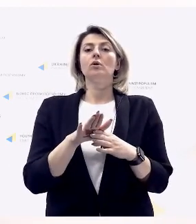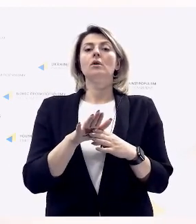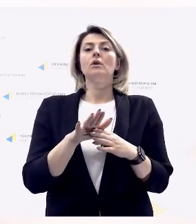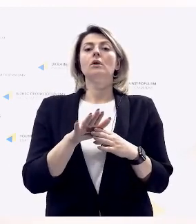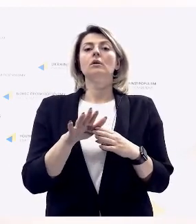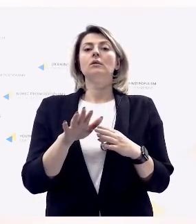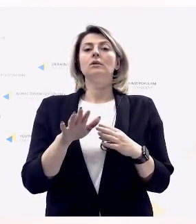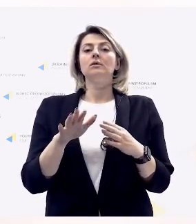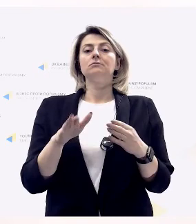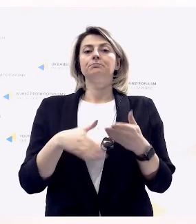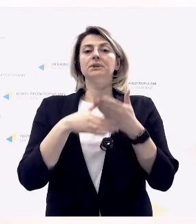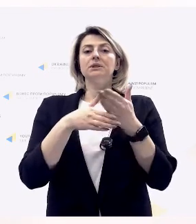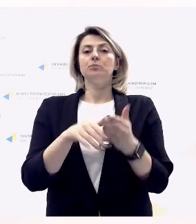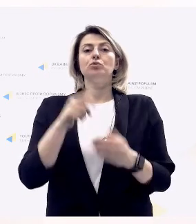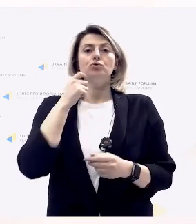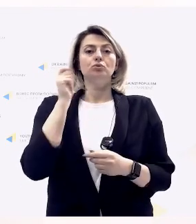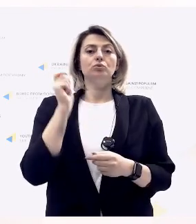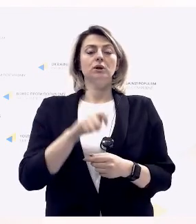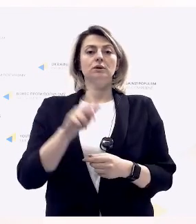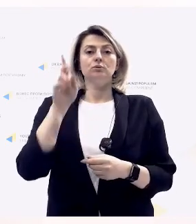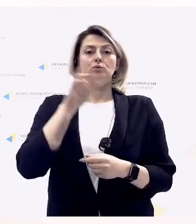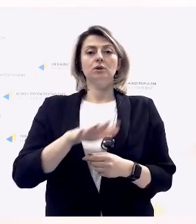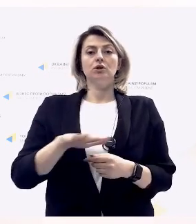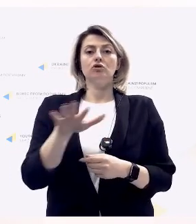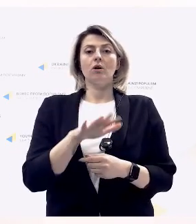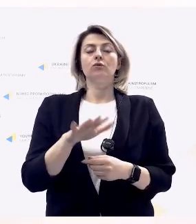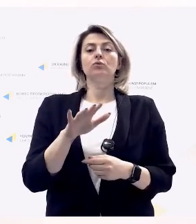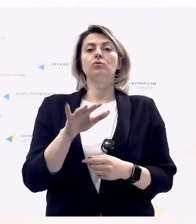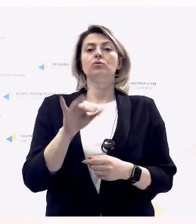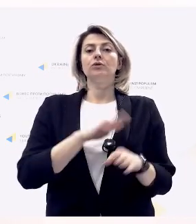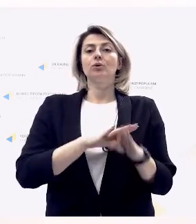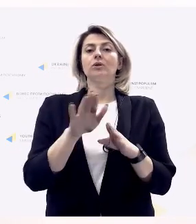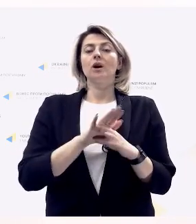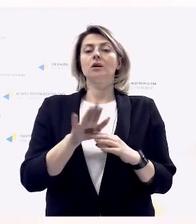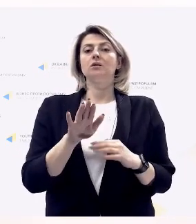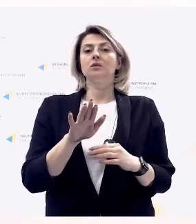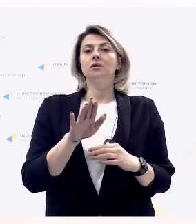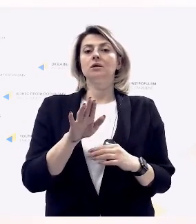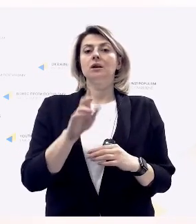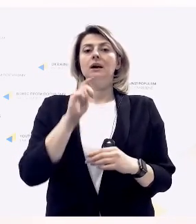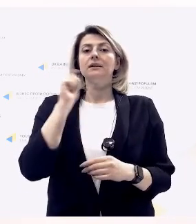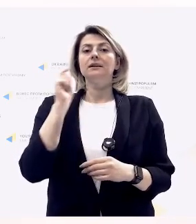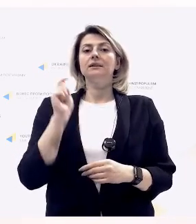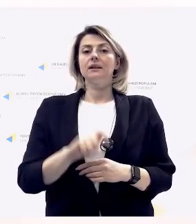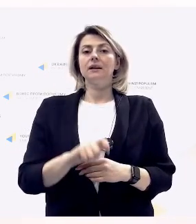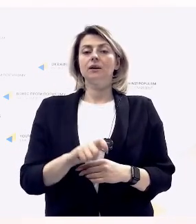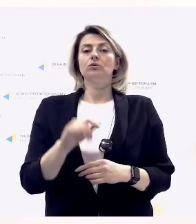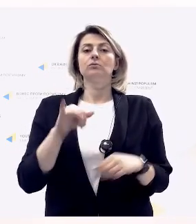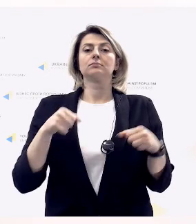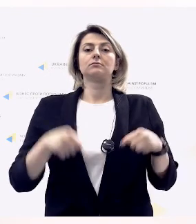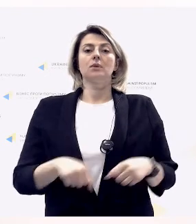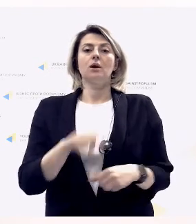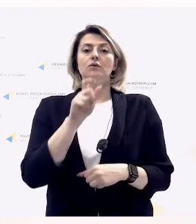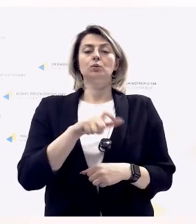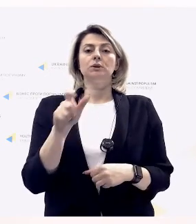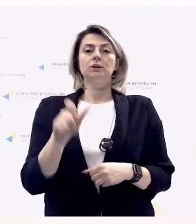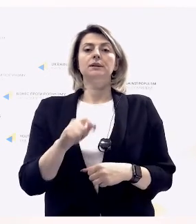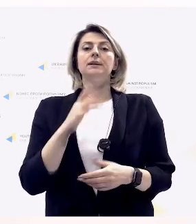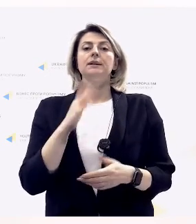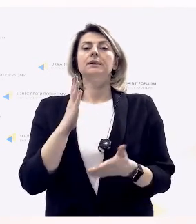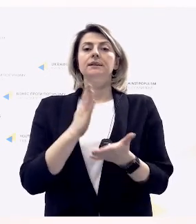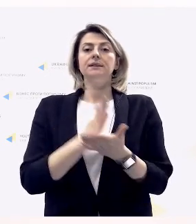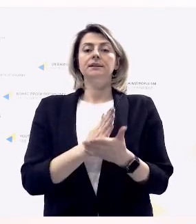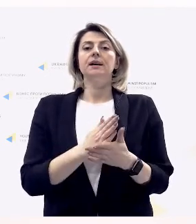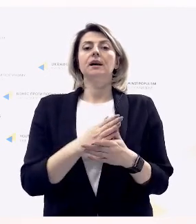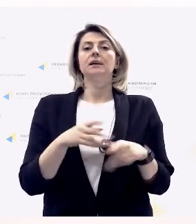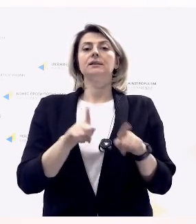підтримуючи українську державу, в виконанні нею її зобов'язань в царині прав людини, є